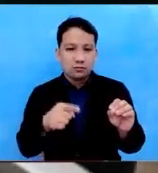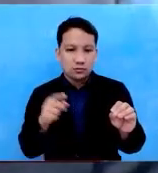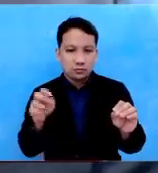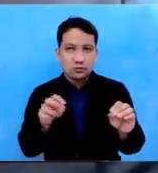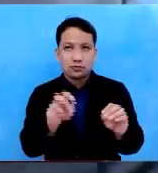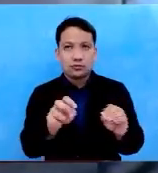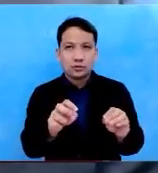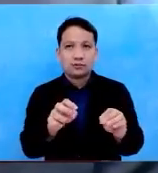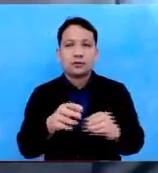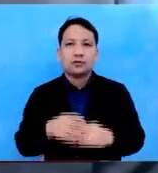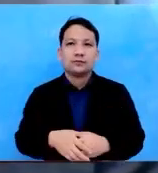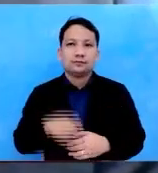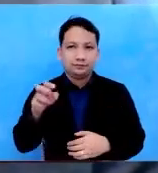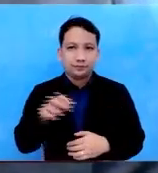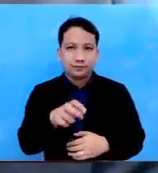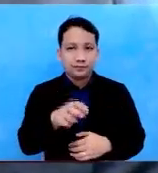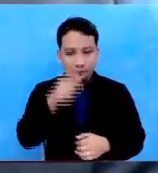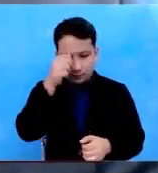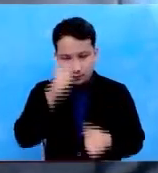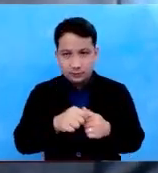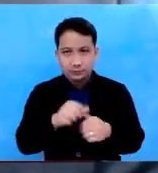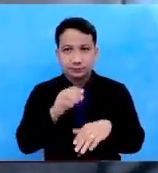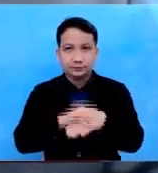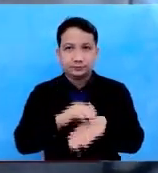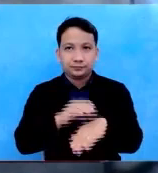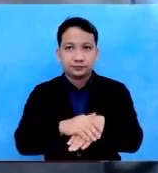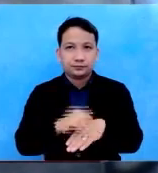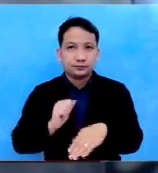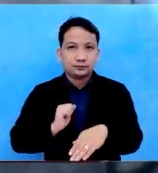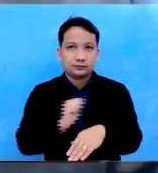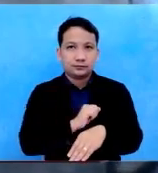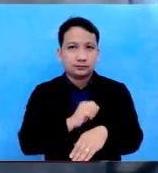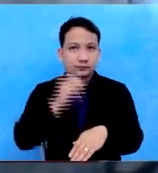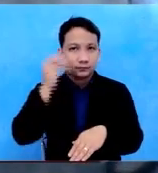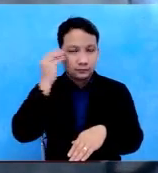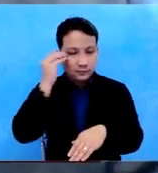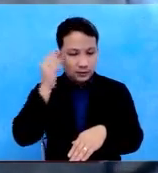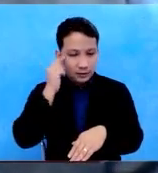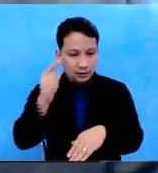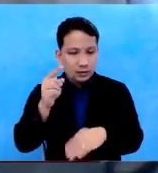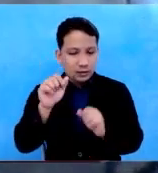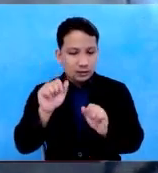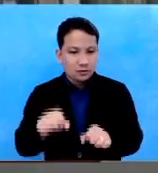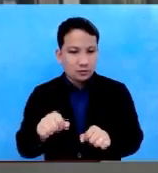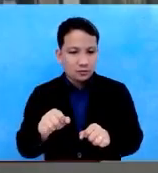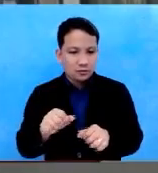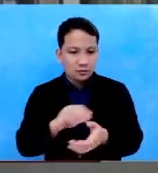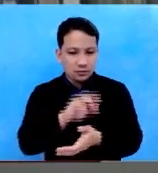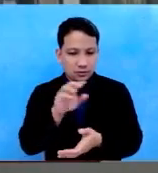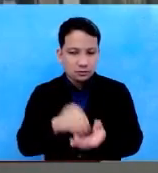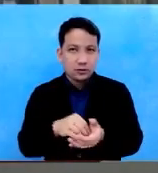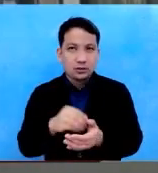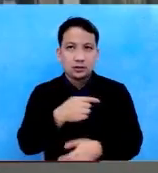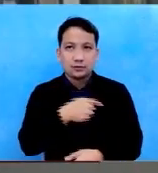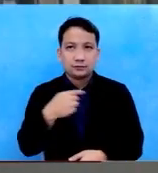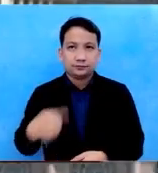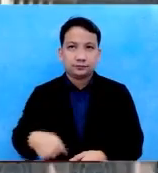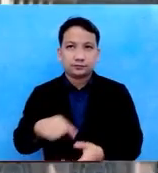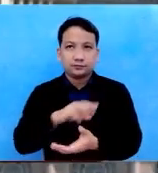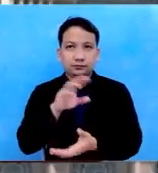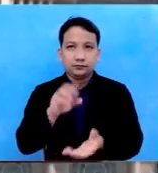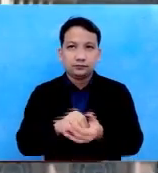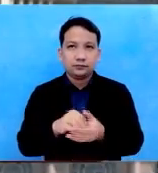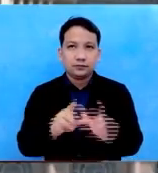turismo. Maaalalang nagbabala si Senate President Mig Zubiri sa posibleng paglalagay ng China sa Pilipinas sa blacklist